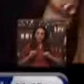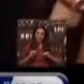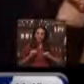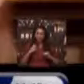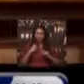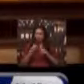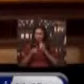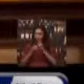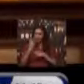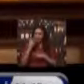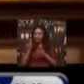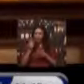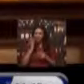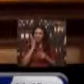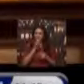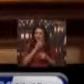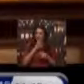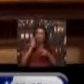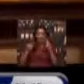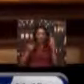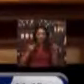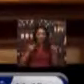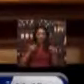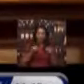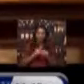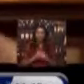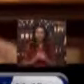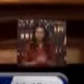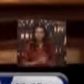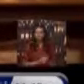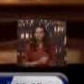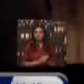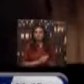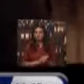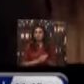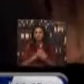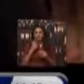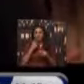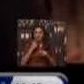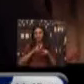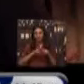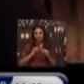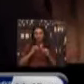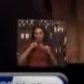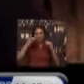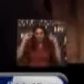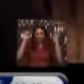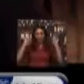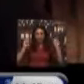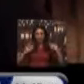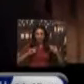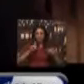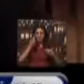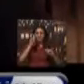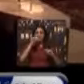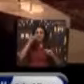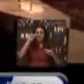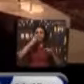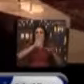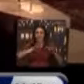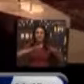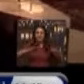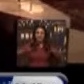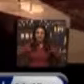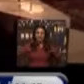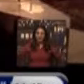عرايس. طيب احنا بنرجع دلوقتي لافلام السينما هي المرجعيه بتاعتنا. والله فوجئت، قلت معقوله الكلام ده؟ يعني